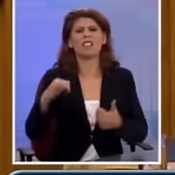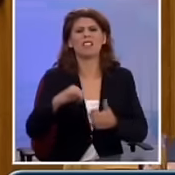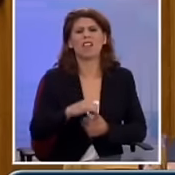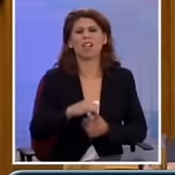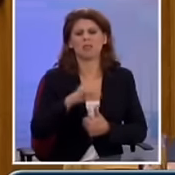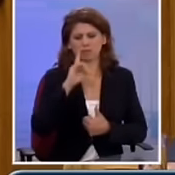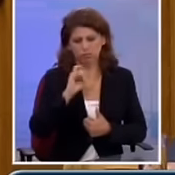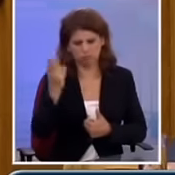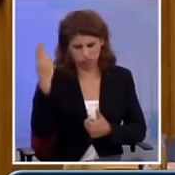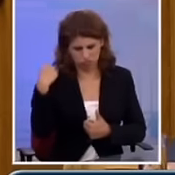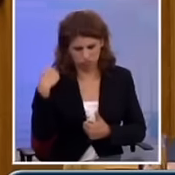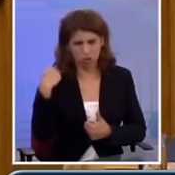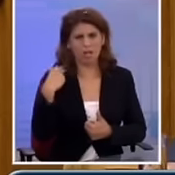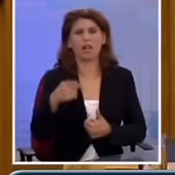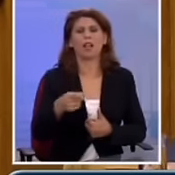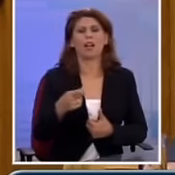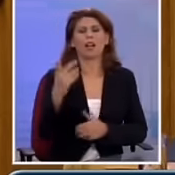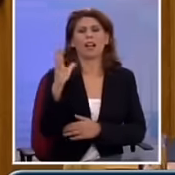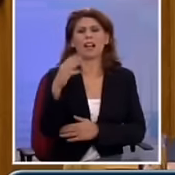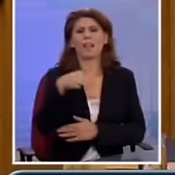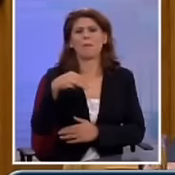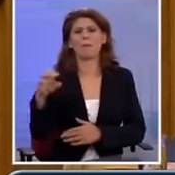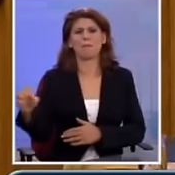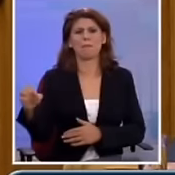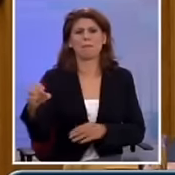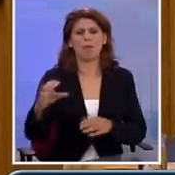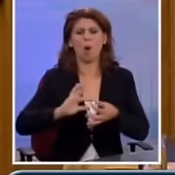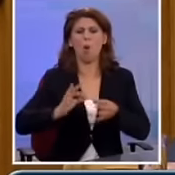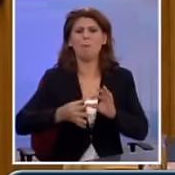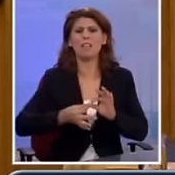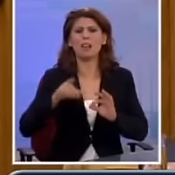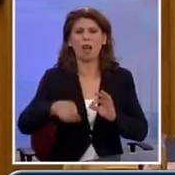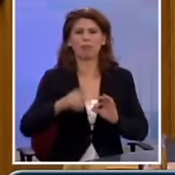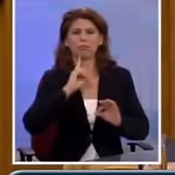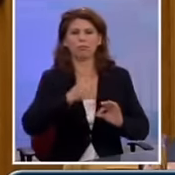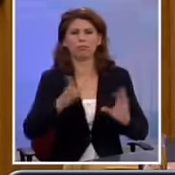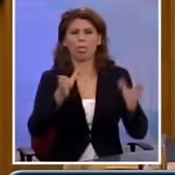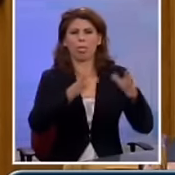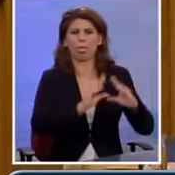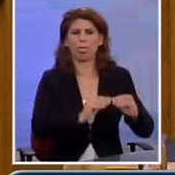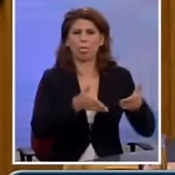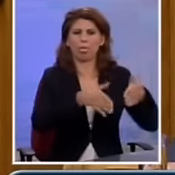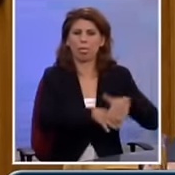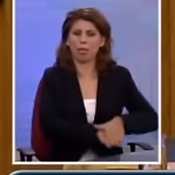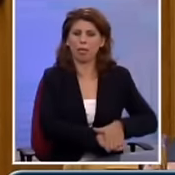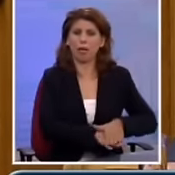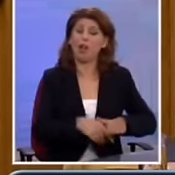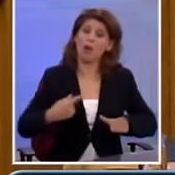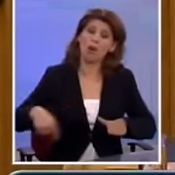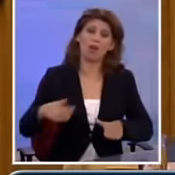πολιτικών, μηντιακών, ολιγαρχικών συγκροτημάτων. Όλοι έχουμε το μέτρο της ευθύνης